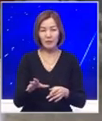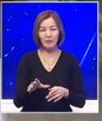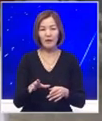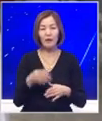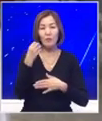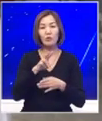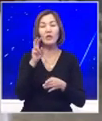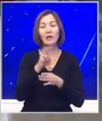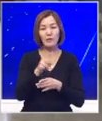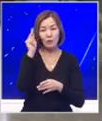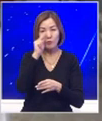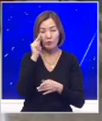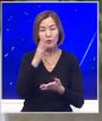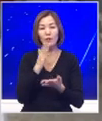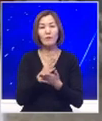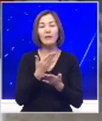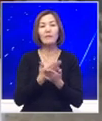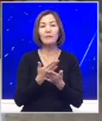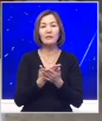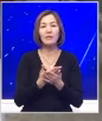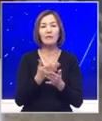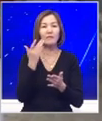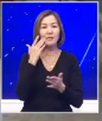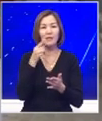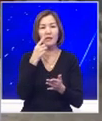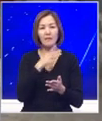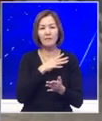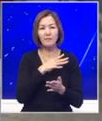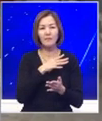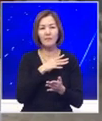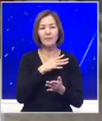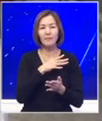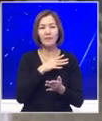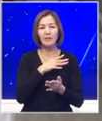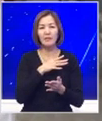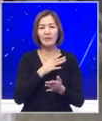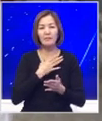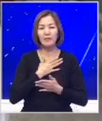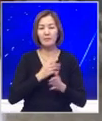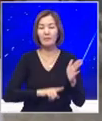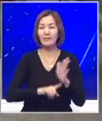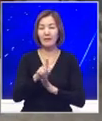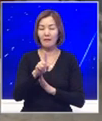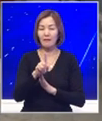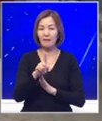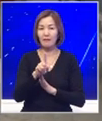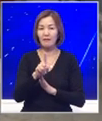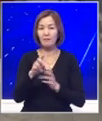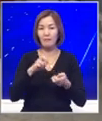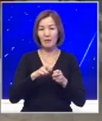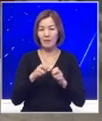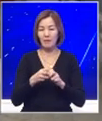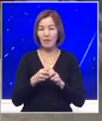келіп, үйреніп, мысалы, менен ол әрқашан атап айтып кеткен келеді, өйткені біз басталған кезде осындай